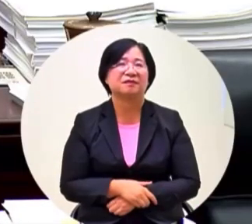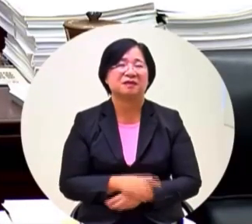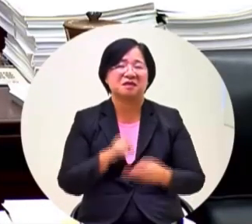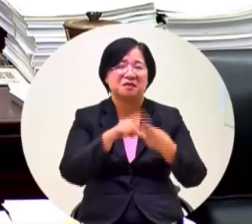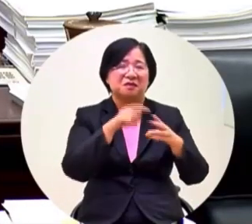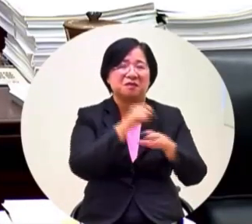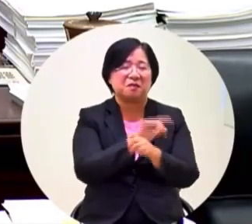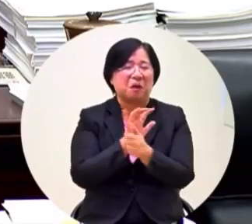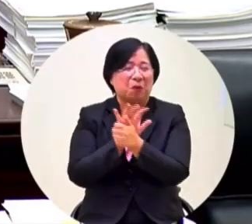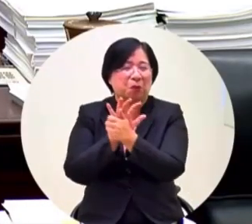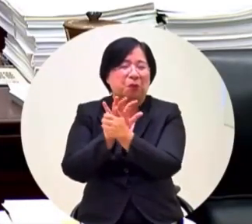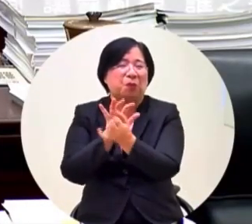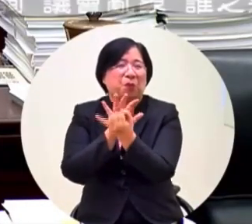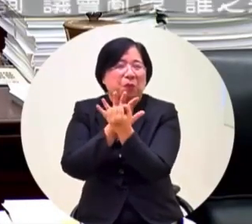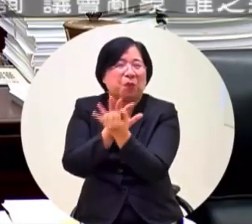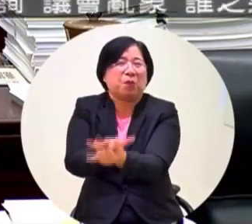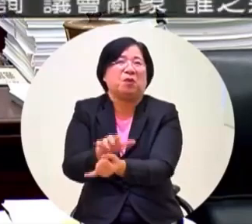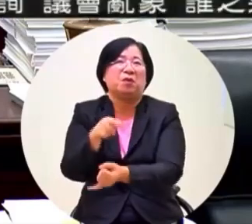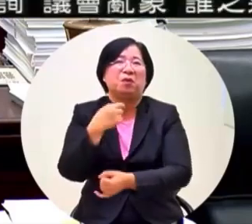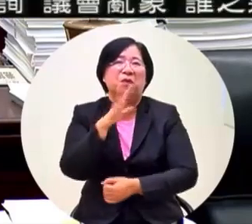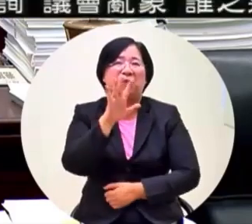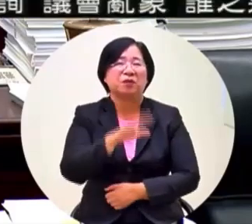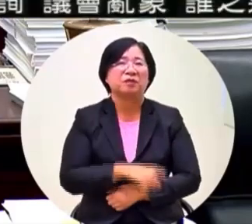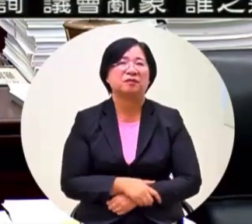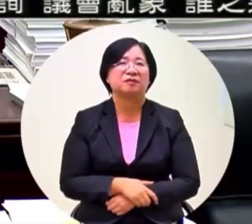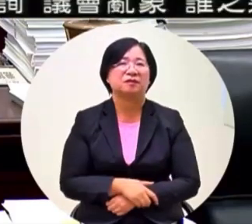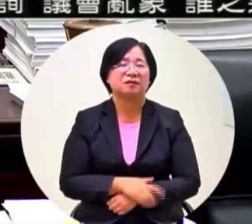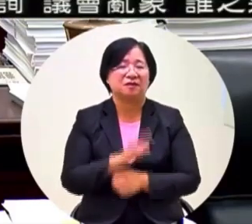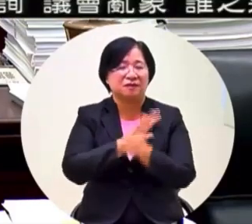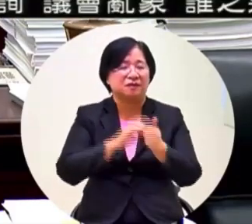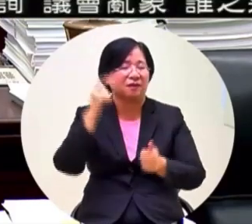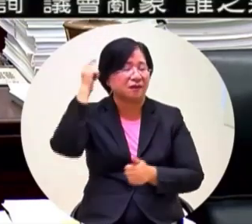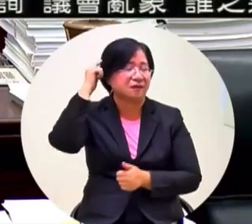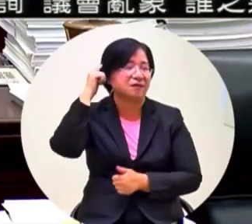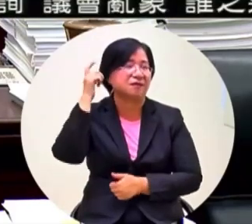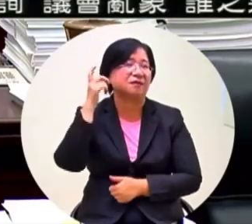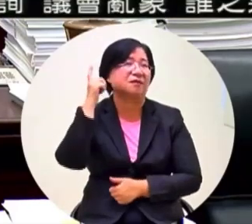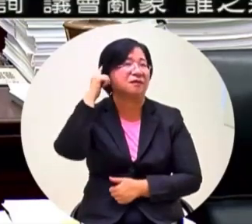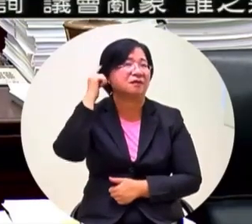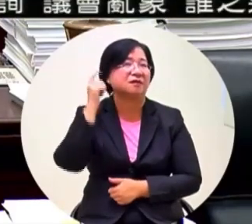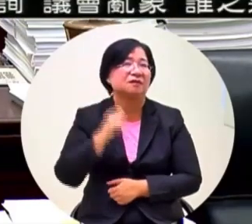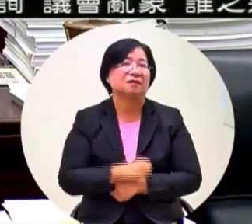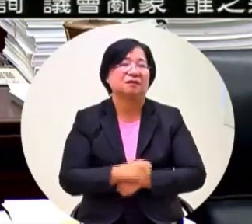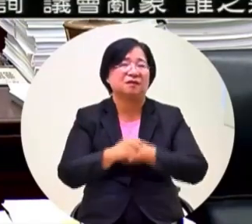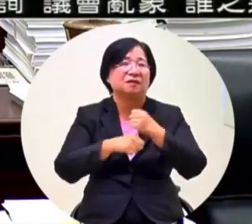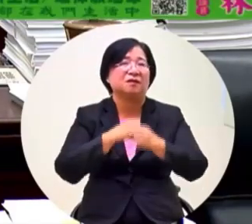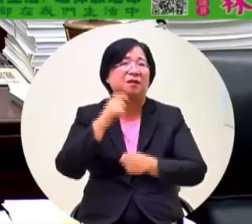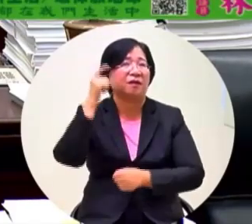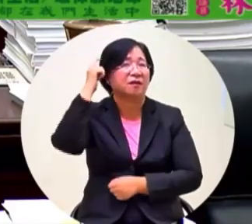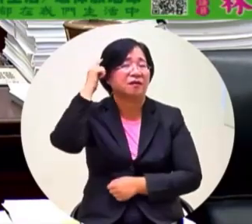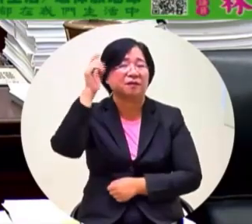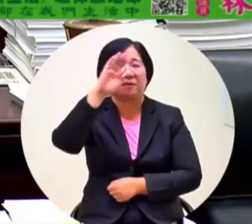到，让造成本席脑震荡啊！好，这个就不用再播了。